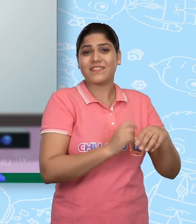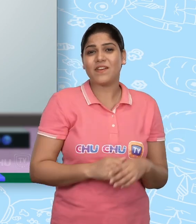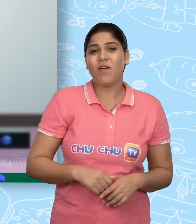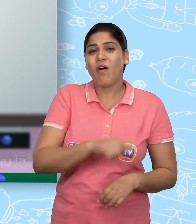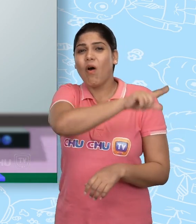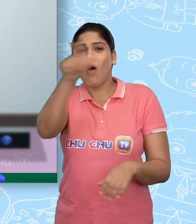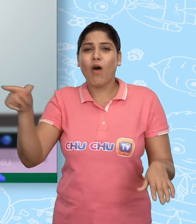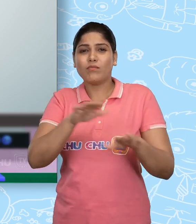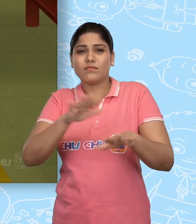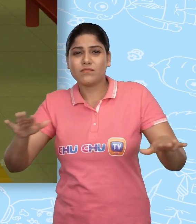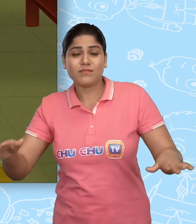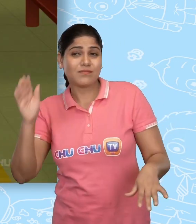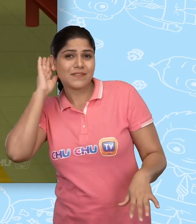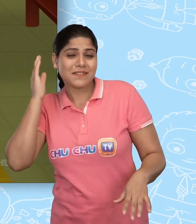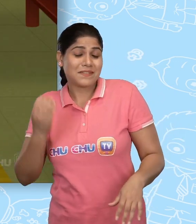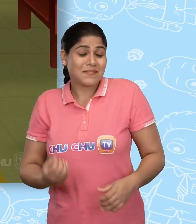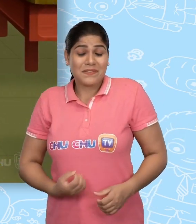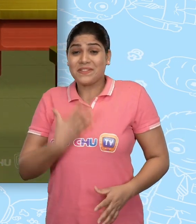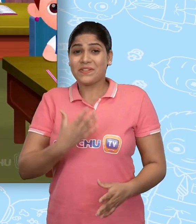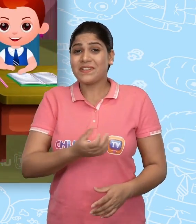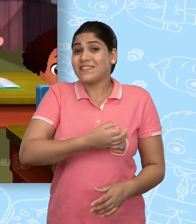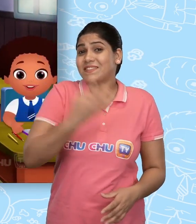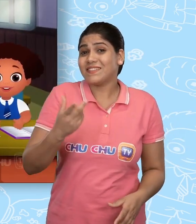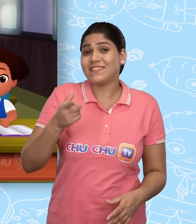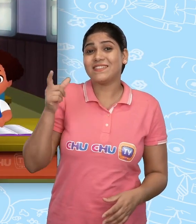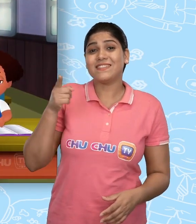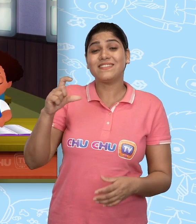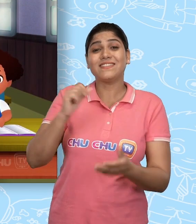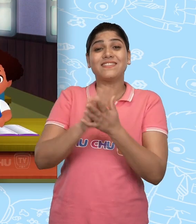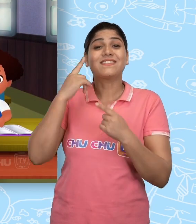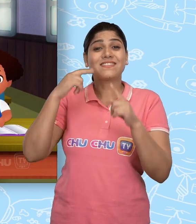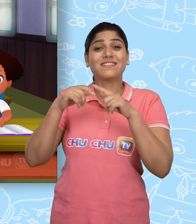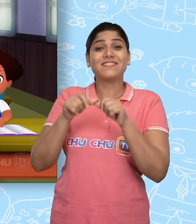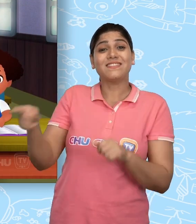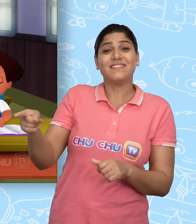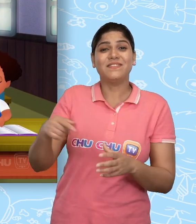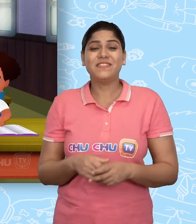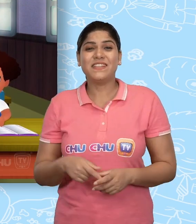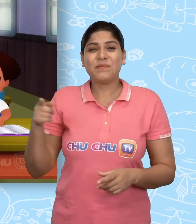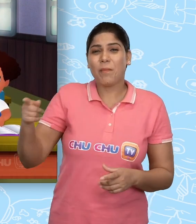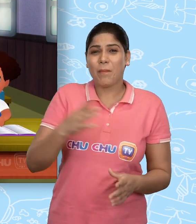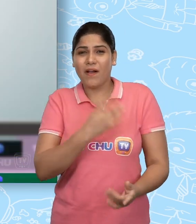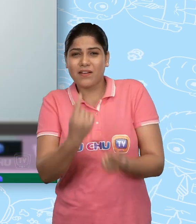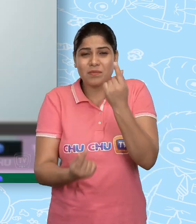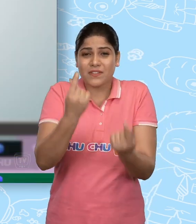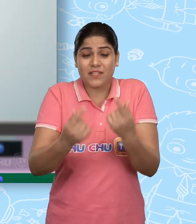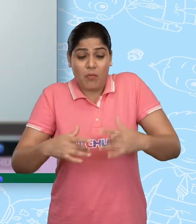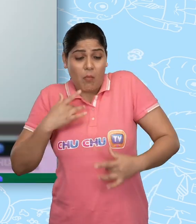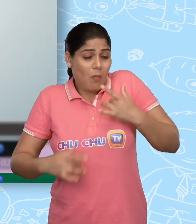सारे बच्चे सुनकर खुश हुए, खासकर चीका। चीका बगीचे में जाने को बेताब